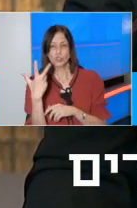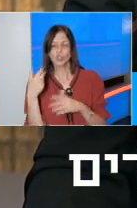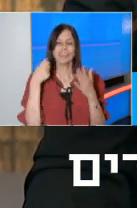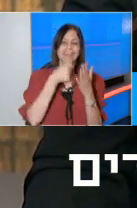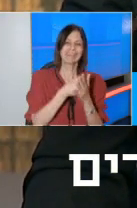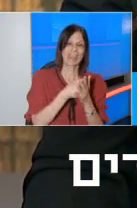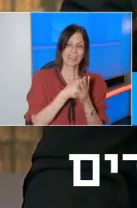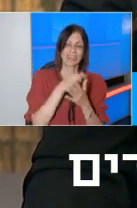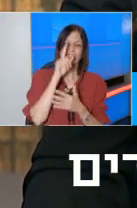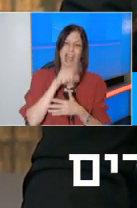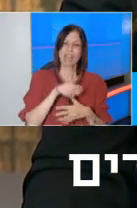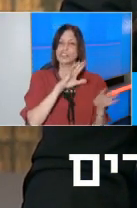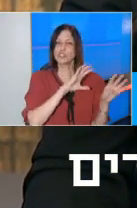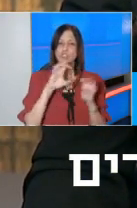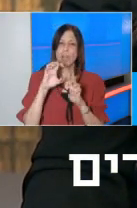1883 עד